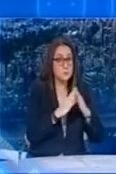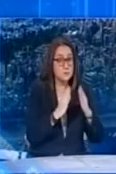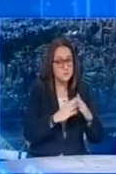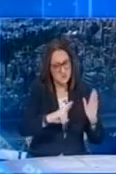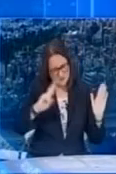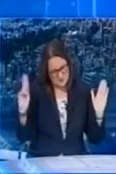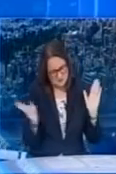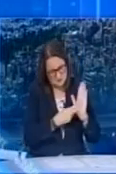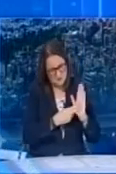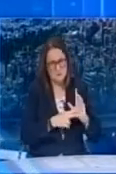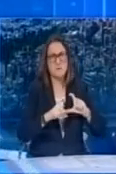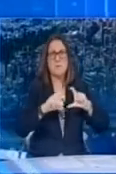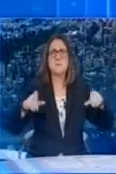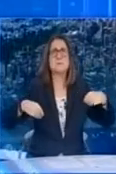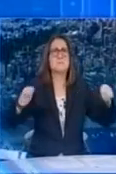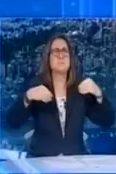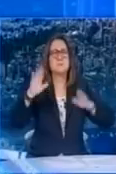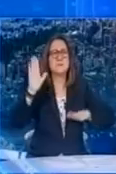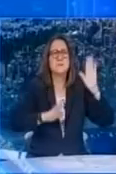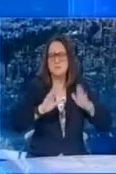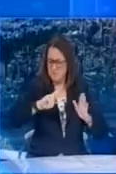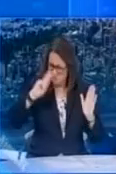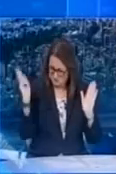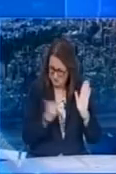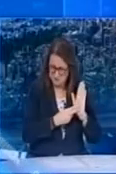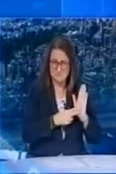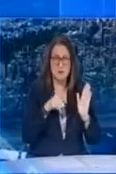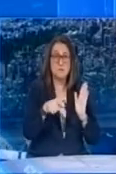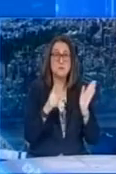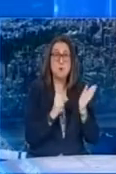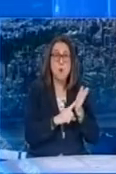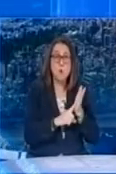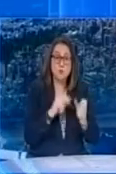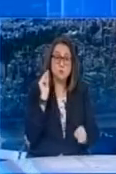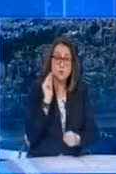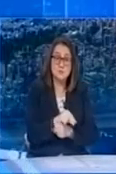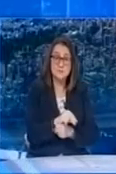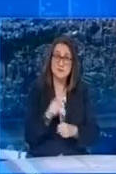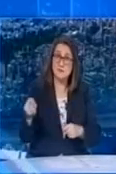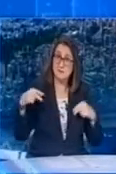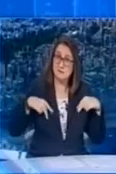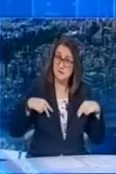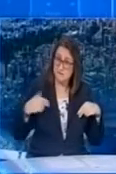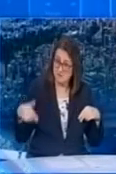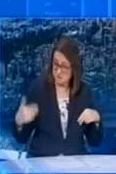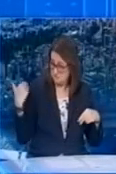σε εφαρμογή ο πτωχευτικός νόμος που ψήφισε η κυβέρνηση εν μέσω πανδημίας